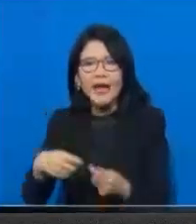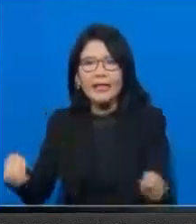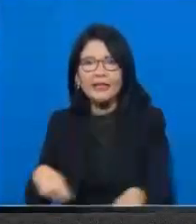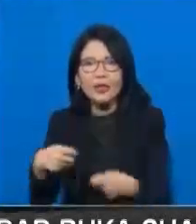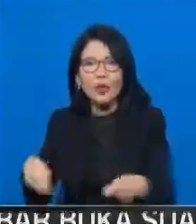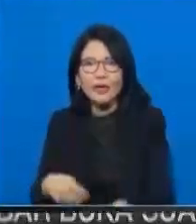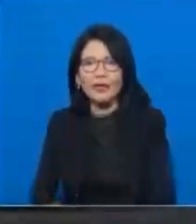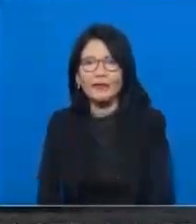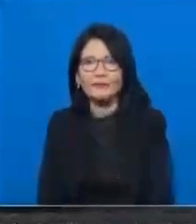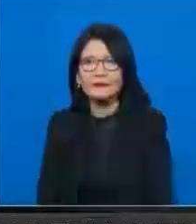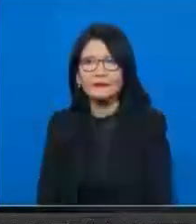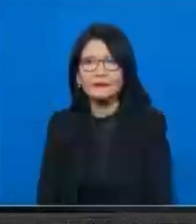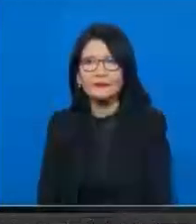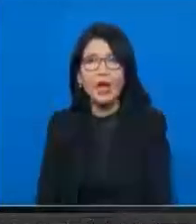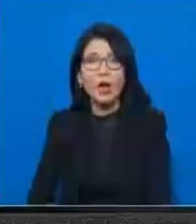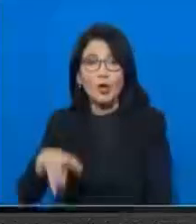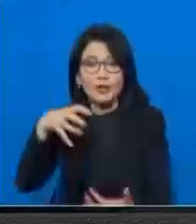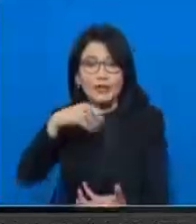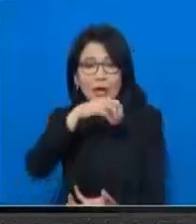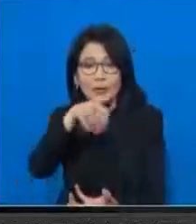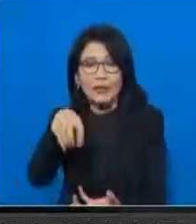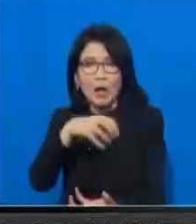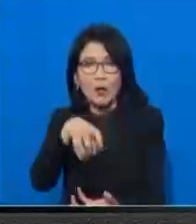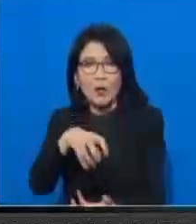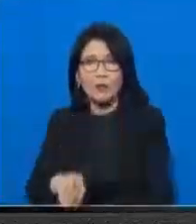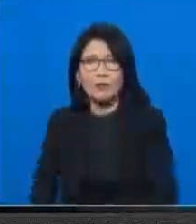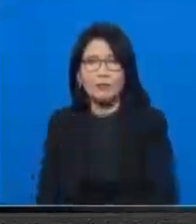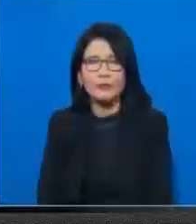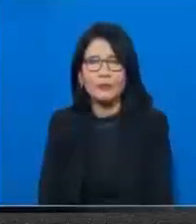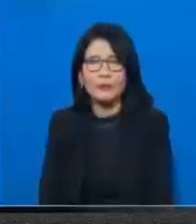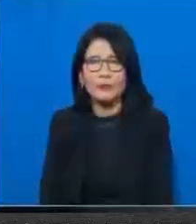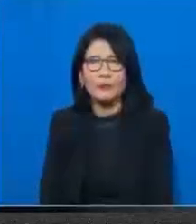panas tinggi. Matang, diletakkan di atas misoa.